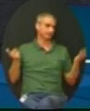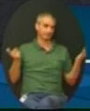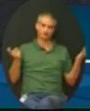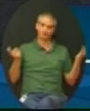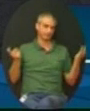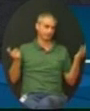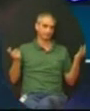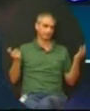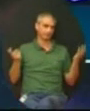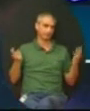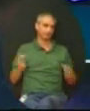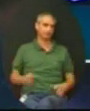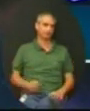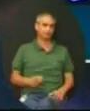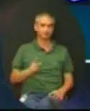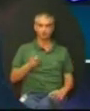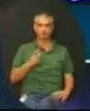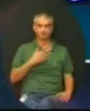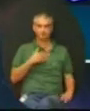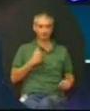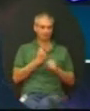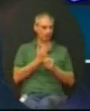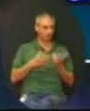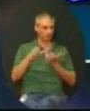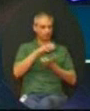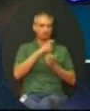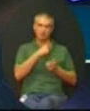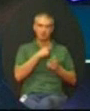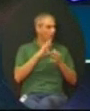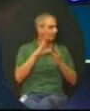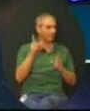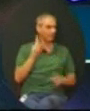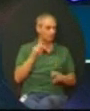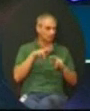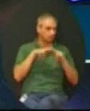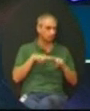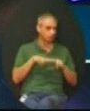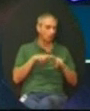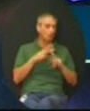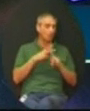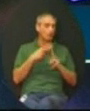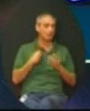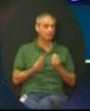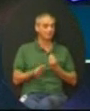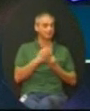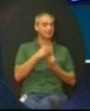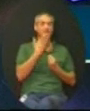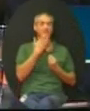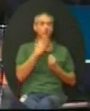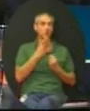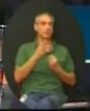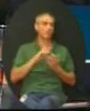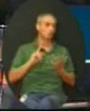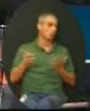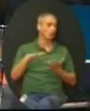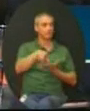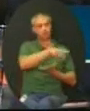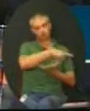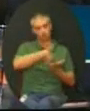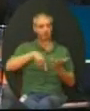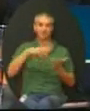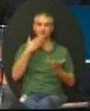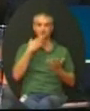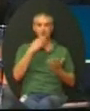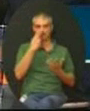הכהן, האנדרוגינוס הזה שרוצים ליצור. נחמן, לא, רק סליחה, אני לא מנתק אותם. אני משאיר אותם, אני רק מצרף לירושלים את כל מה שעוטף את